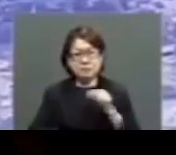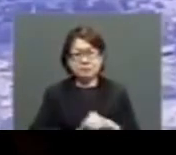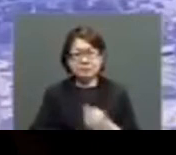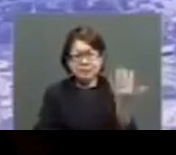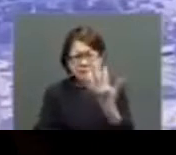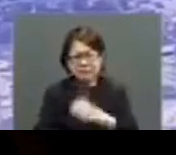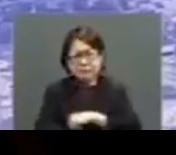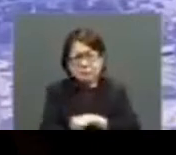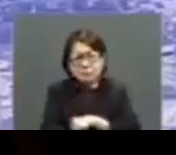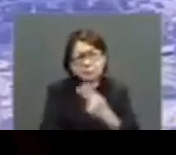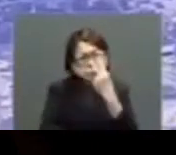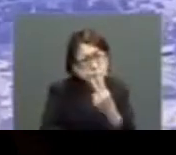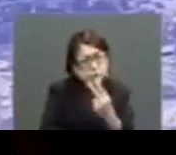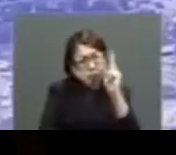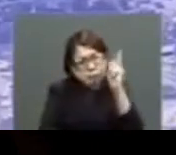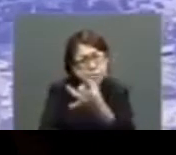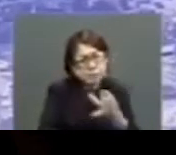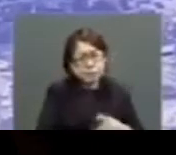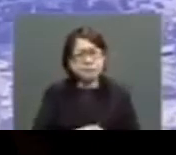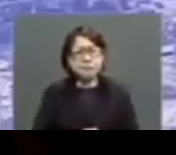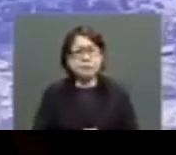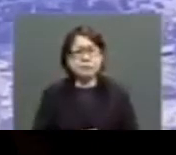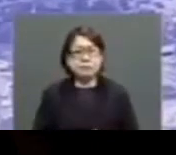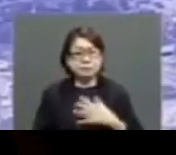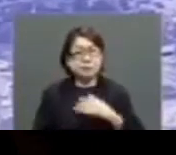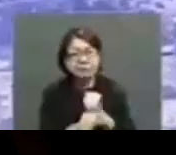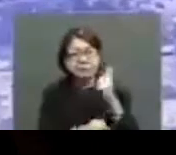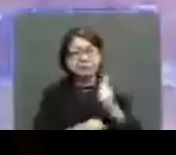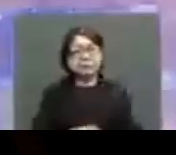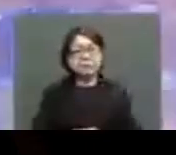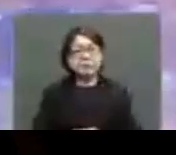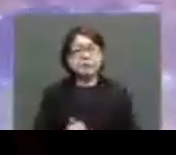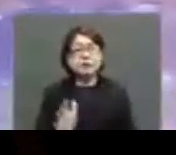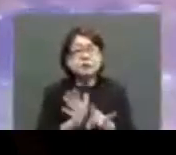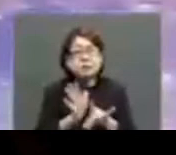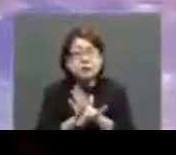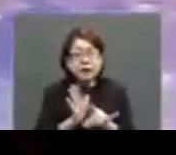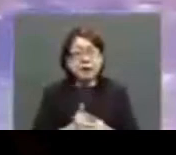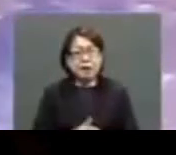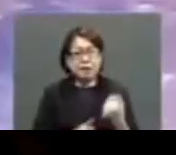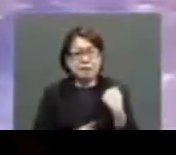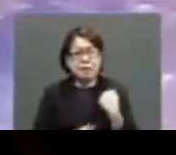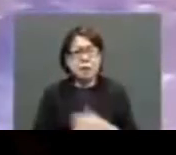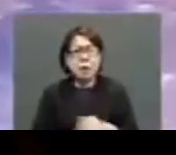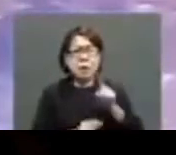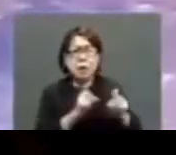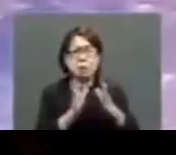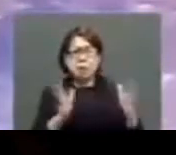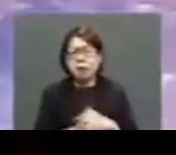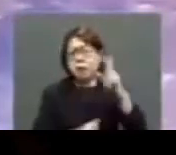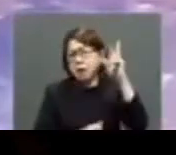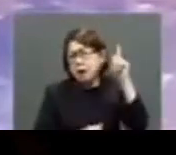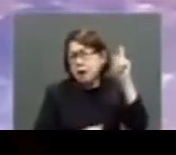โทรทัศน์ไปนะครับเพราะว่าอย่างที่บอกไว้นะครับท่านนายก ส่งท้ายคำถามนี้มีคนถามมามากเรื่องของกระแสข่